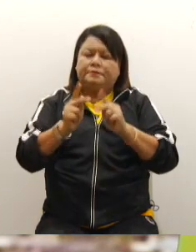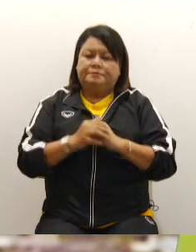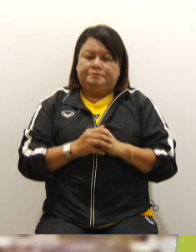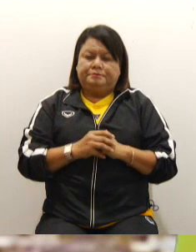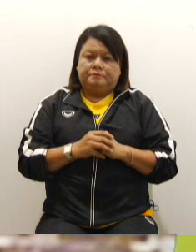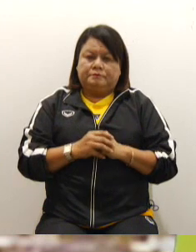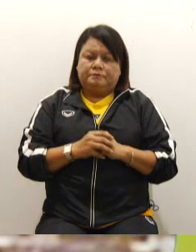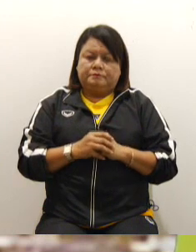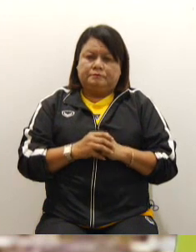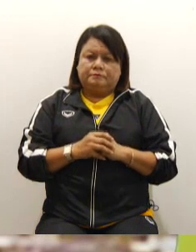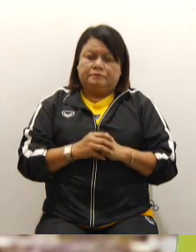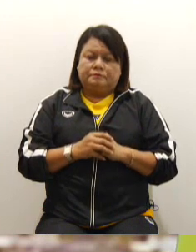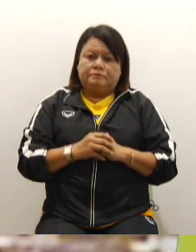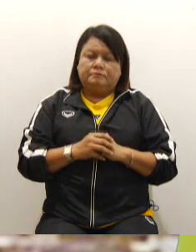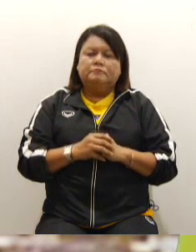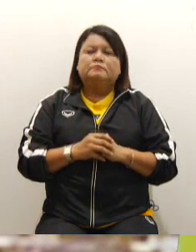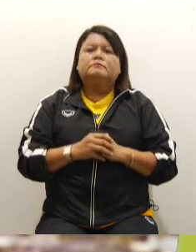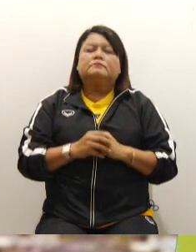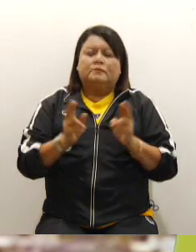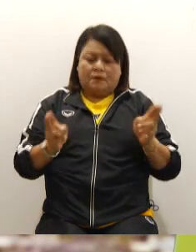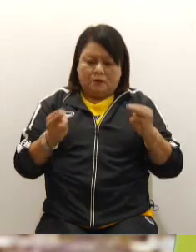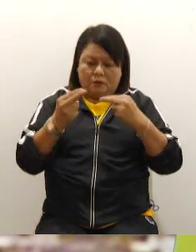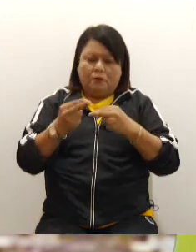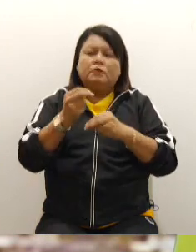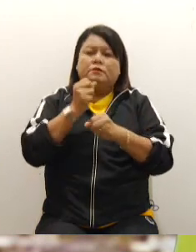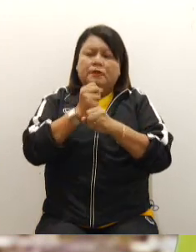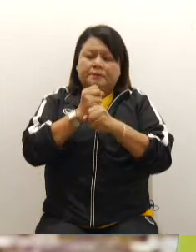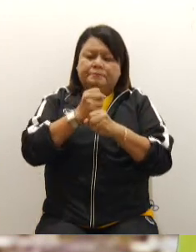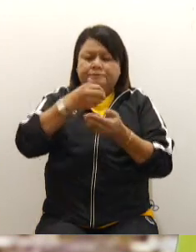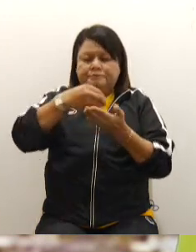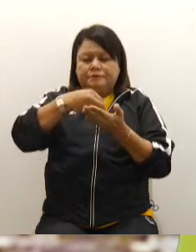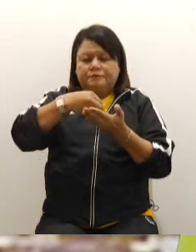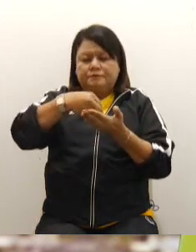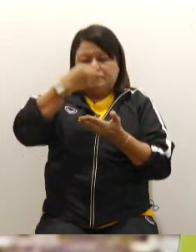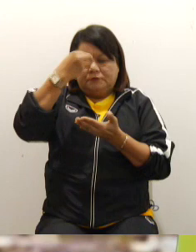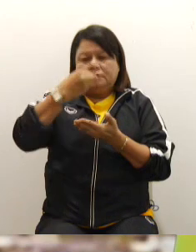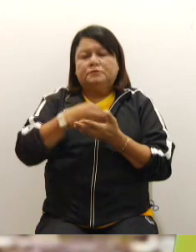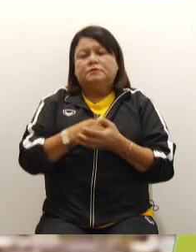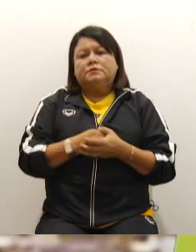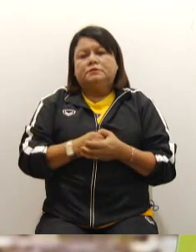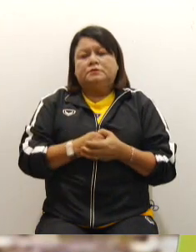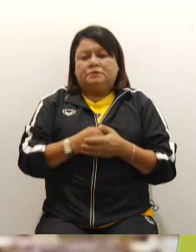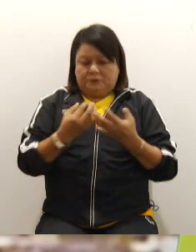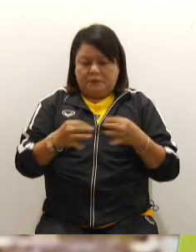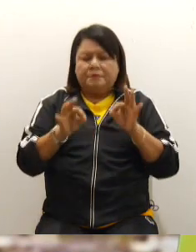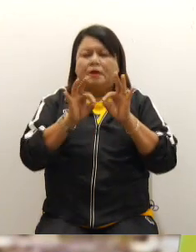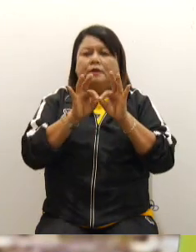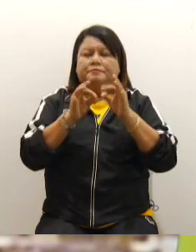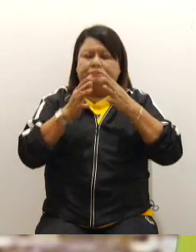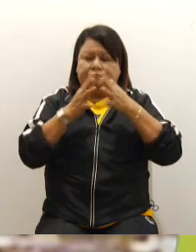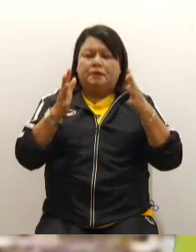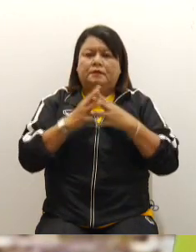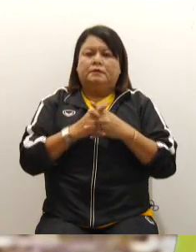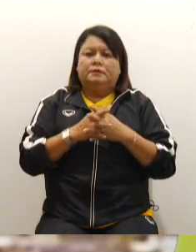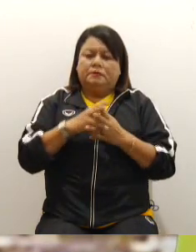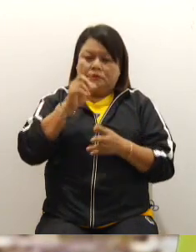ของLaboratory Safety นะครับถือว่ามีความสำคัญเป็นอย่างยิ่งนะครับในการที่จะ